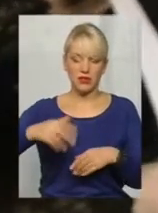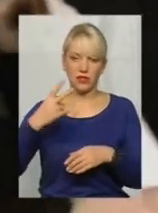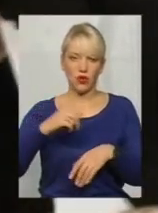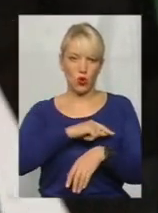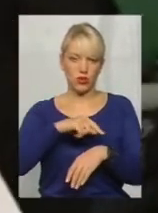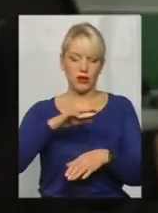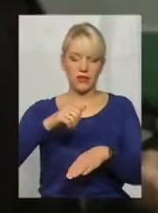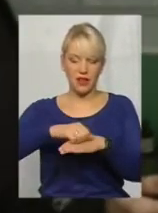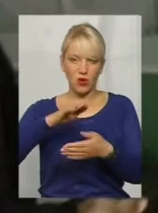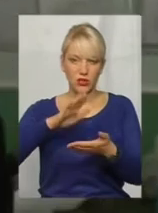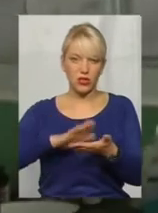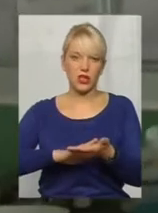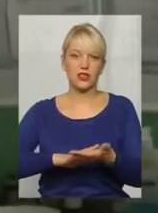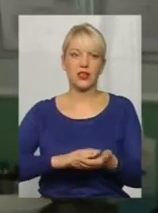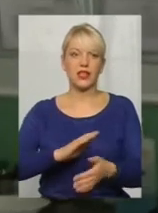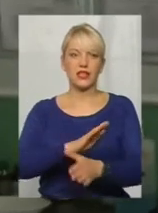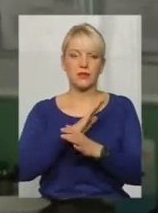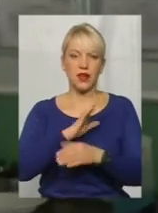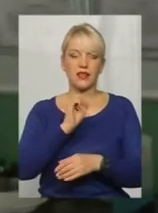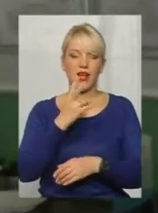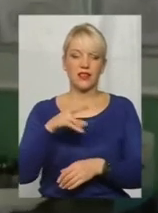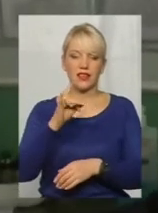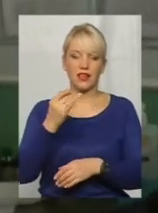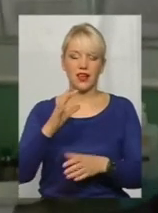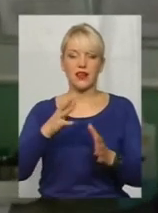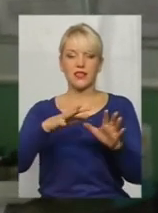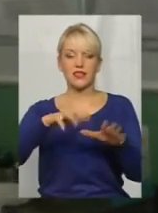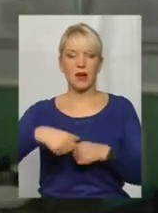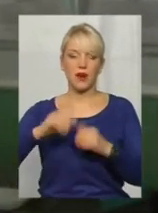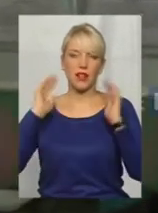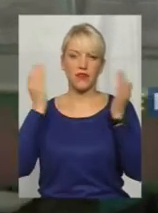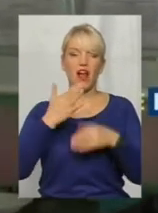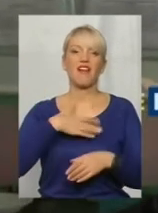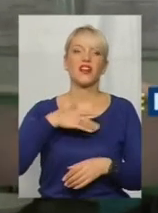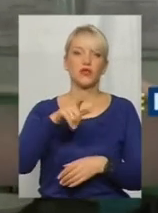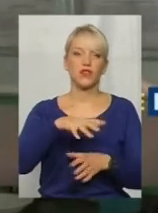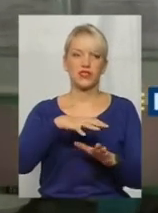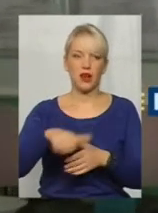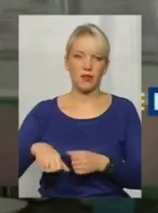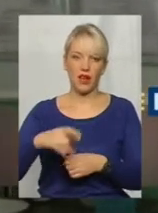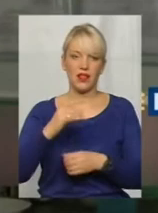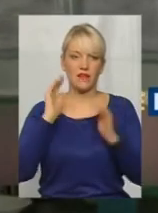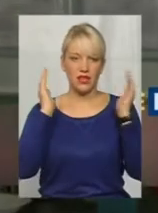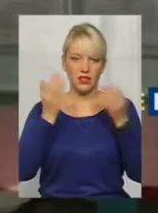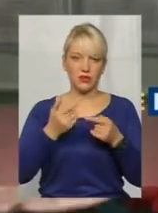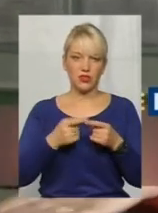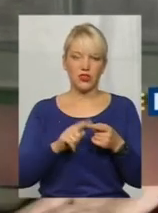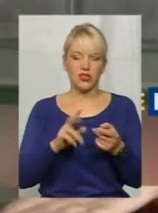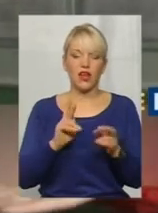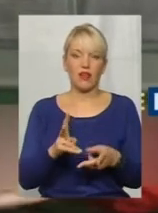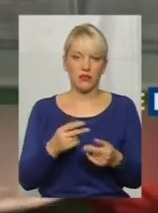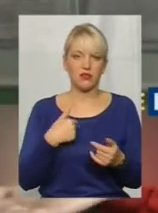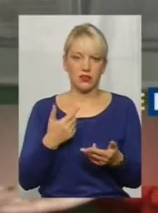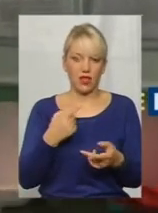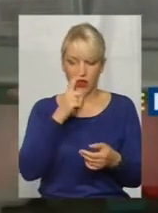смерті Андрія забрали до реанімації. Нащо ви його забрали в реанімацію тоді? Через те, що я просто